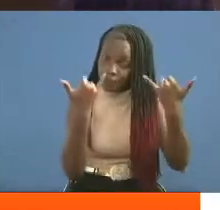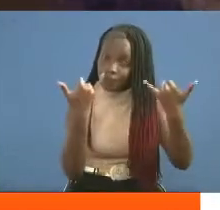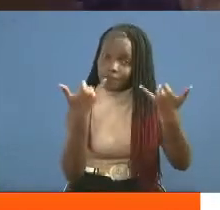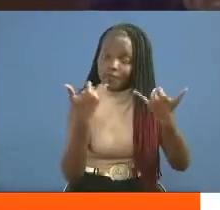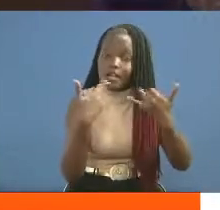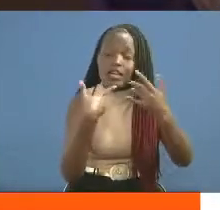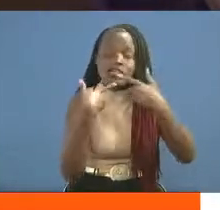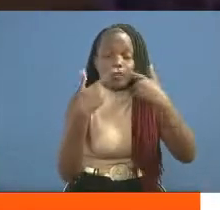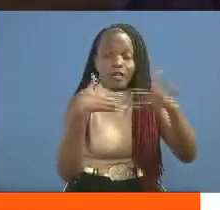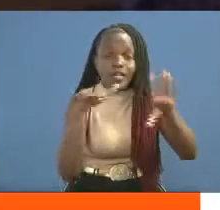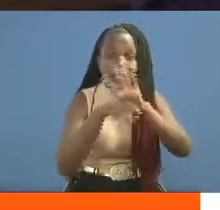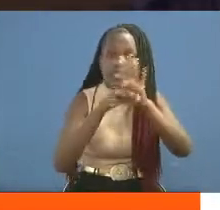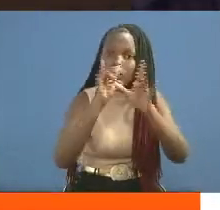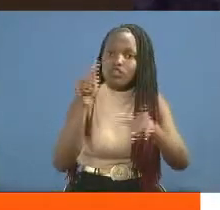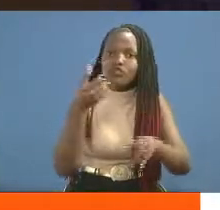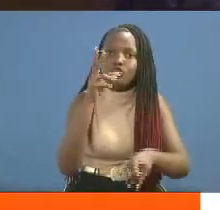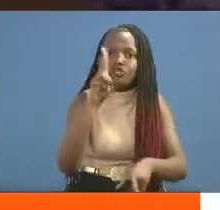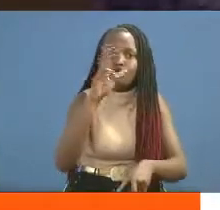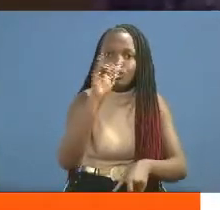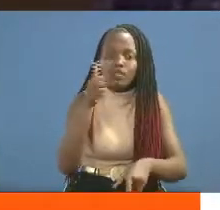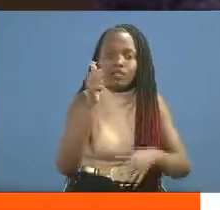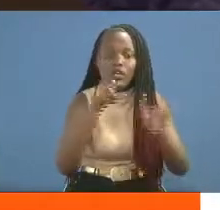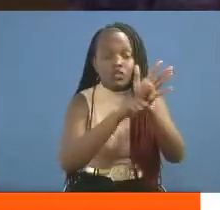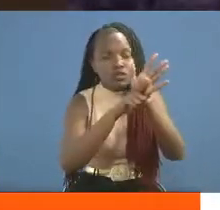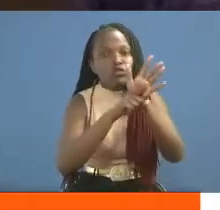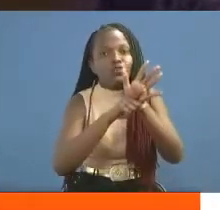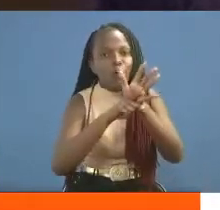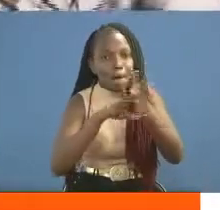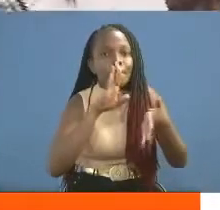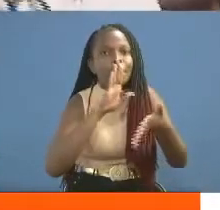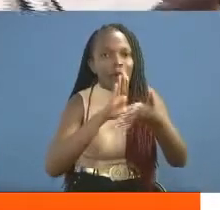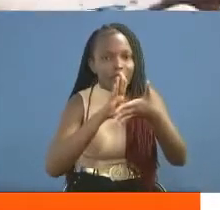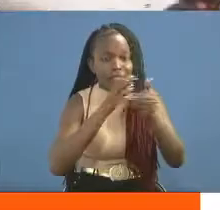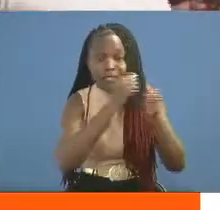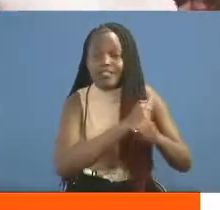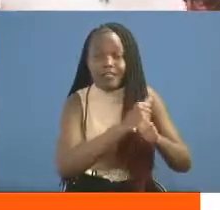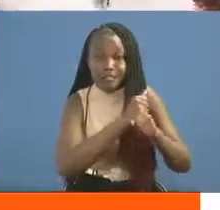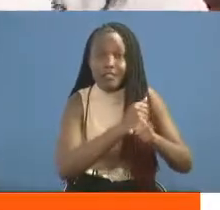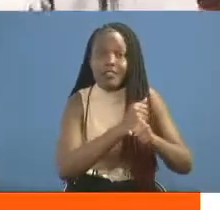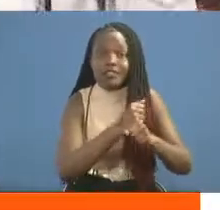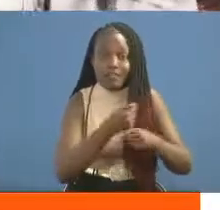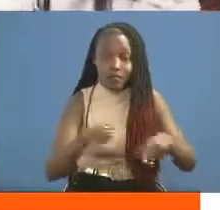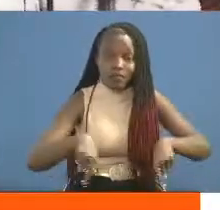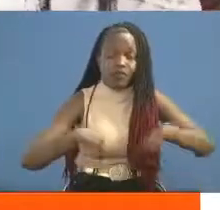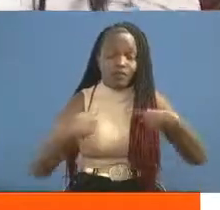Akihutubia wapiga kura mjini Juja, Susan alionyesha kujiamini kufuatia uungwaji mkono na wanawake.